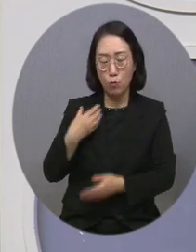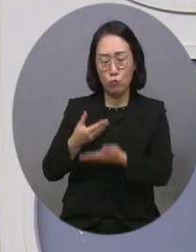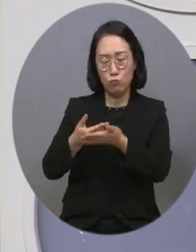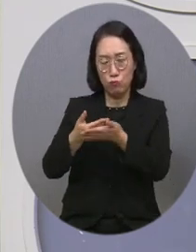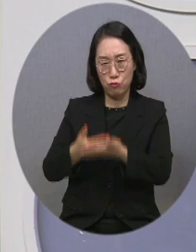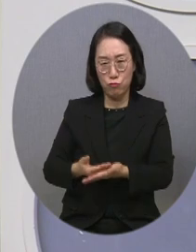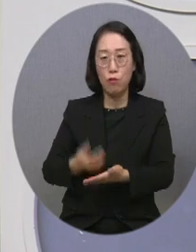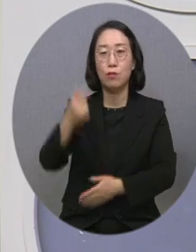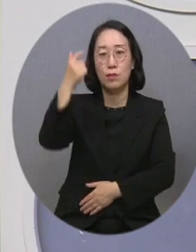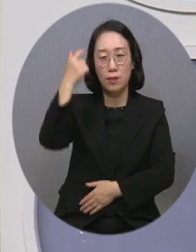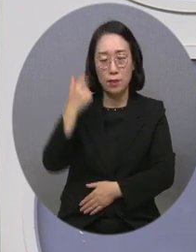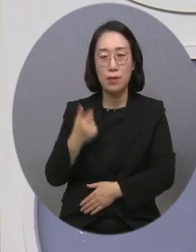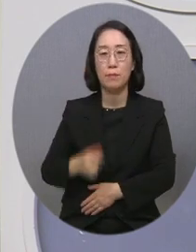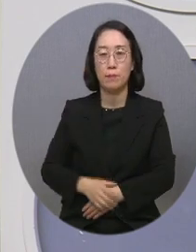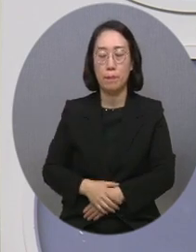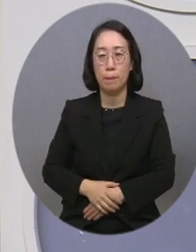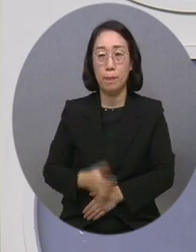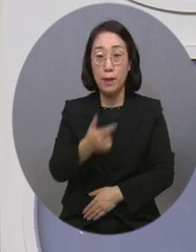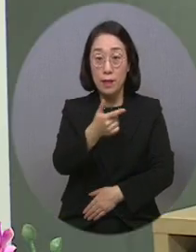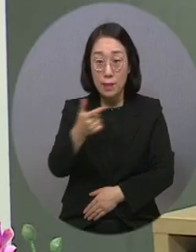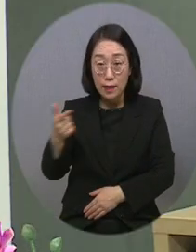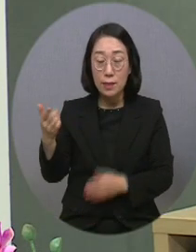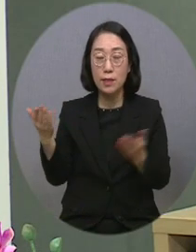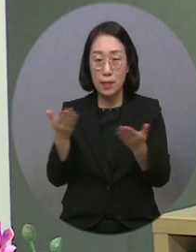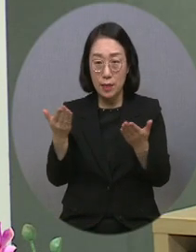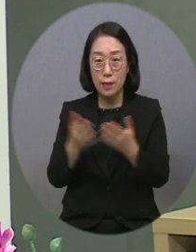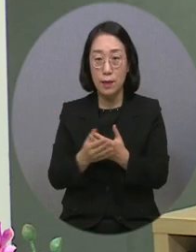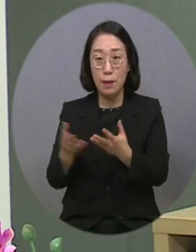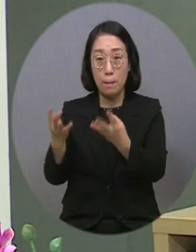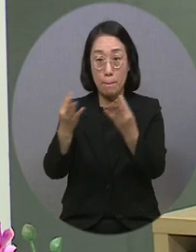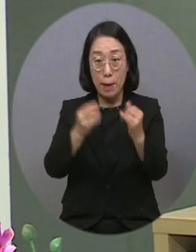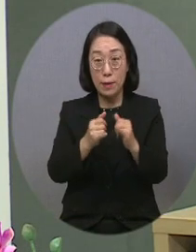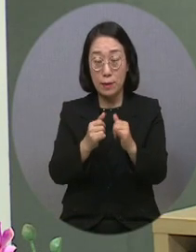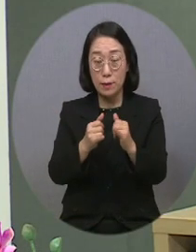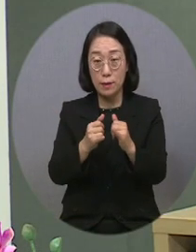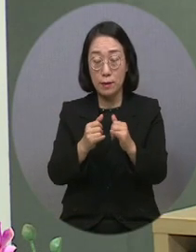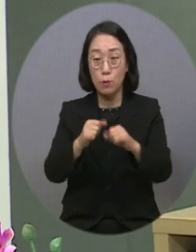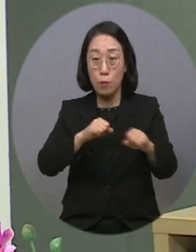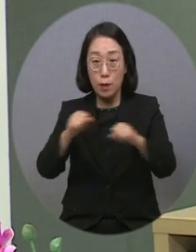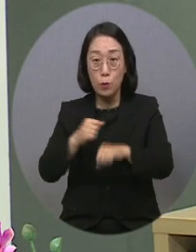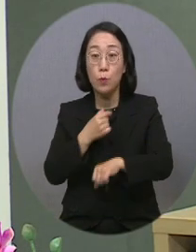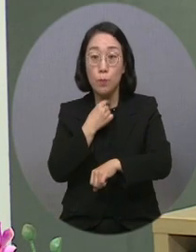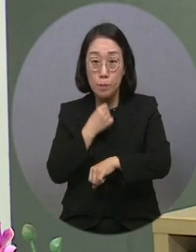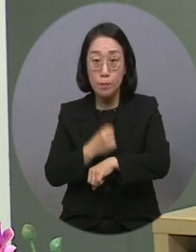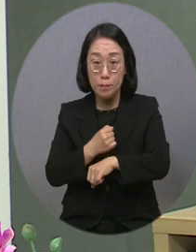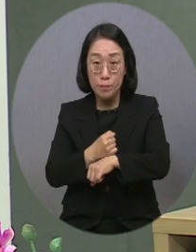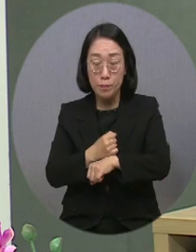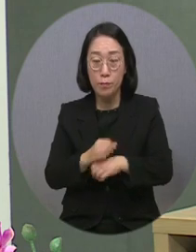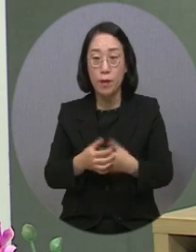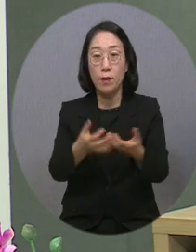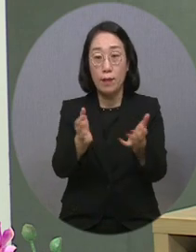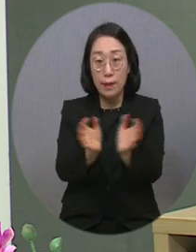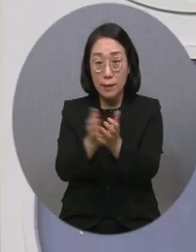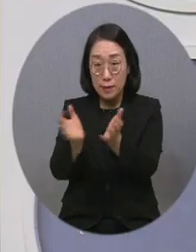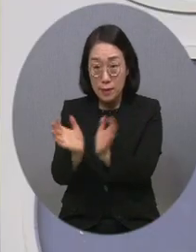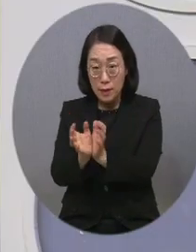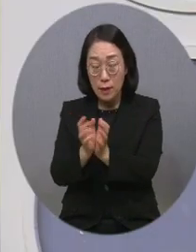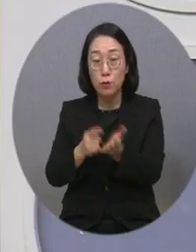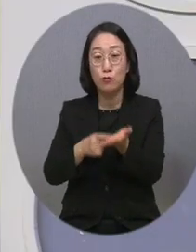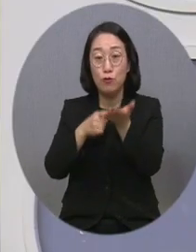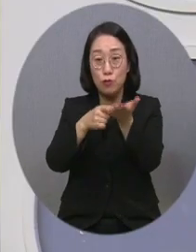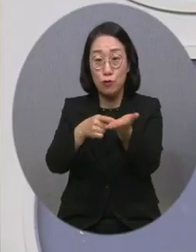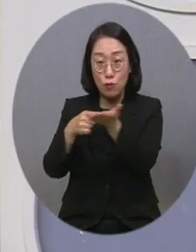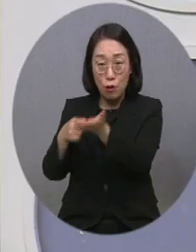그럴까요? 예. 좀 더 큰 일, 많은 예. 일을 하십시오 하고 단체가 추천한 거 아니겠어요?